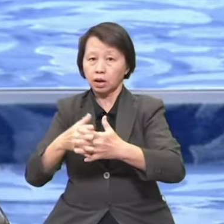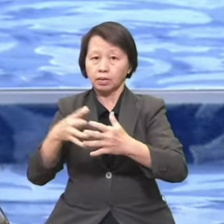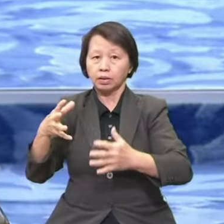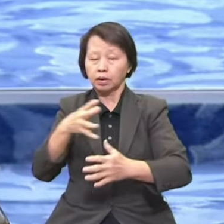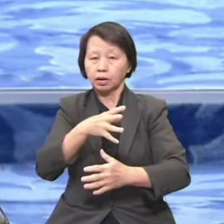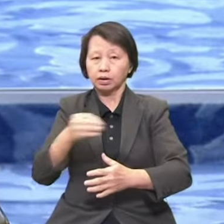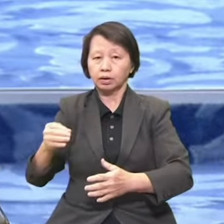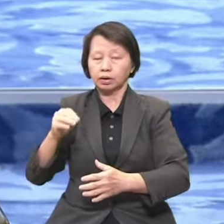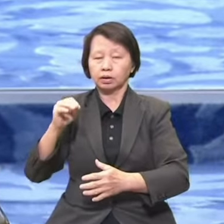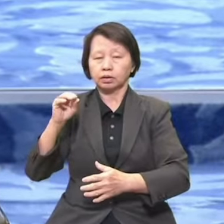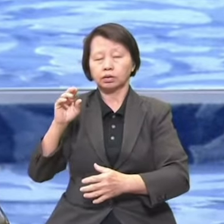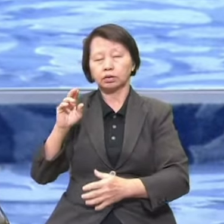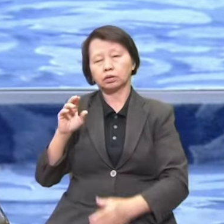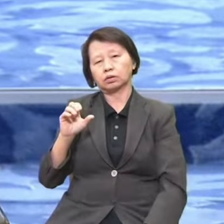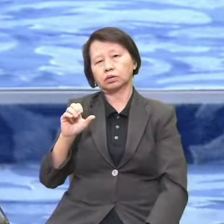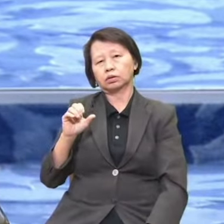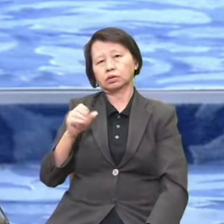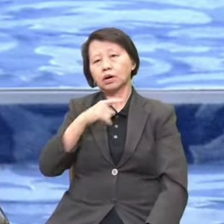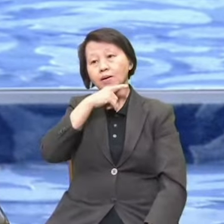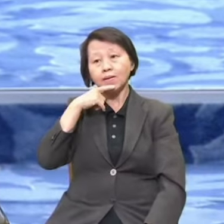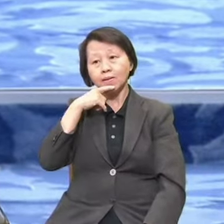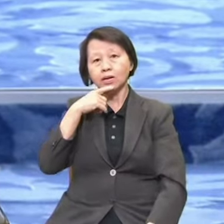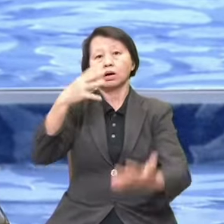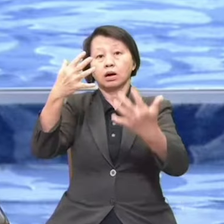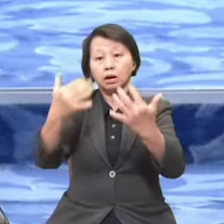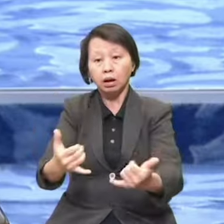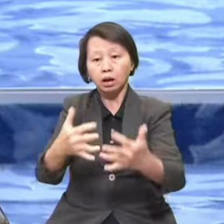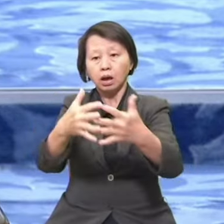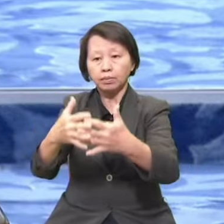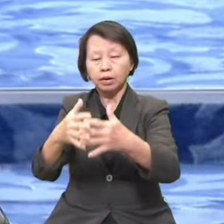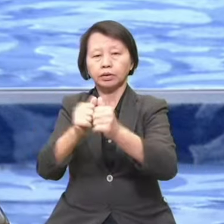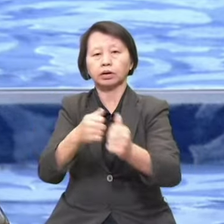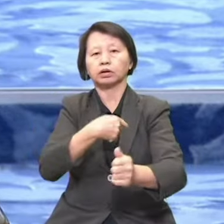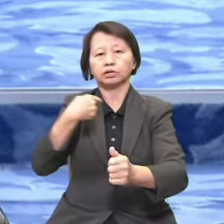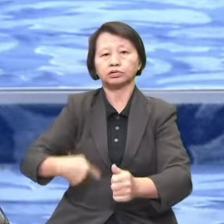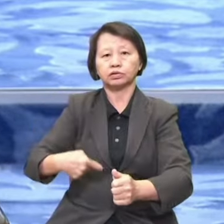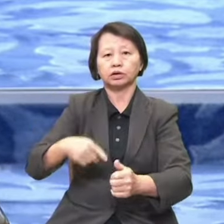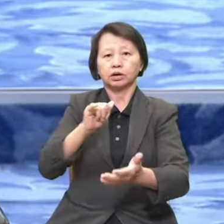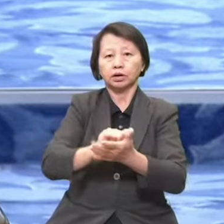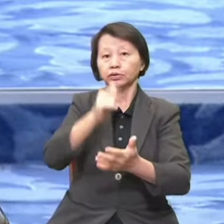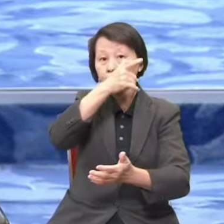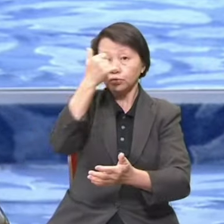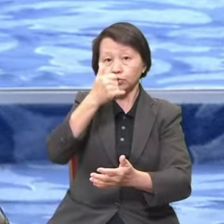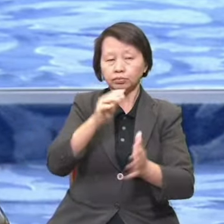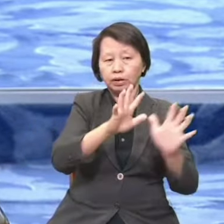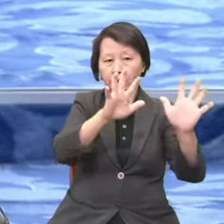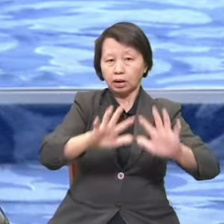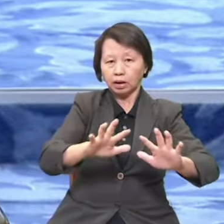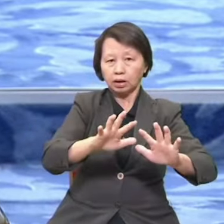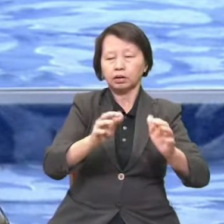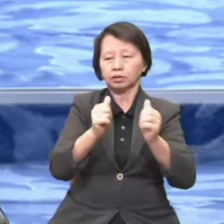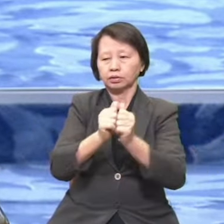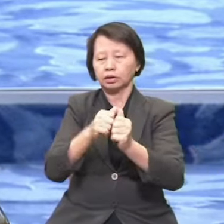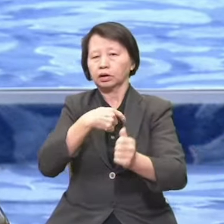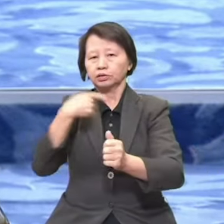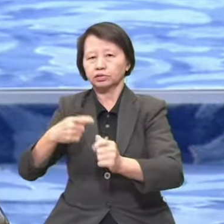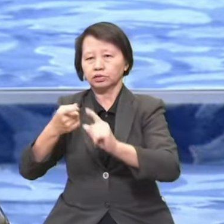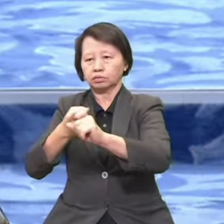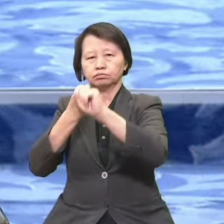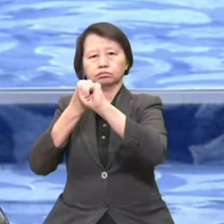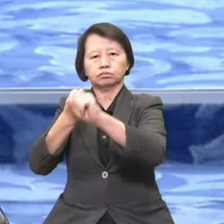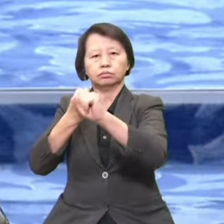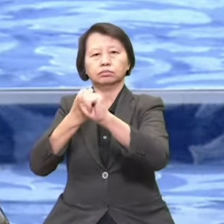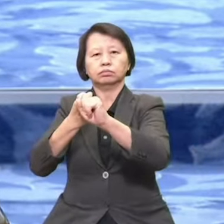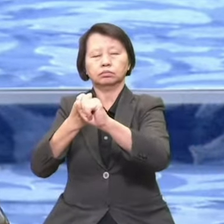Union sekarang ini Amerika dengan negara China sebab itu hubungan kita dengan negara China terus kita tingkatkan dan sekarang